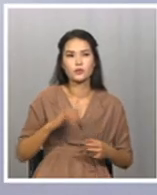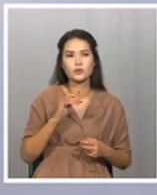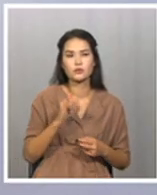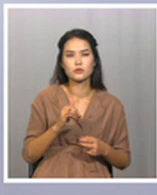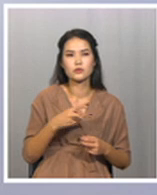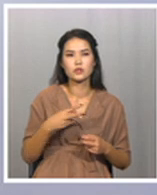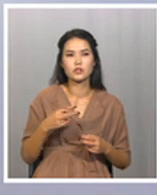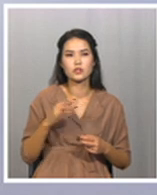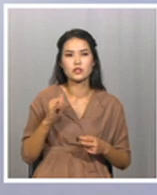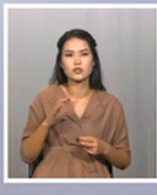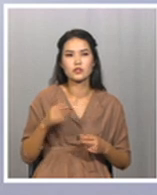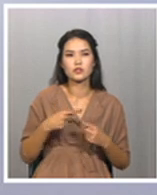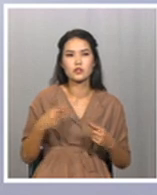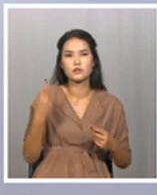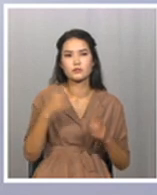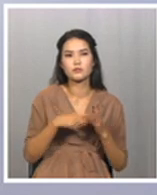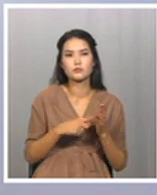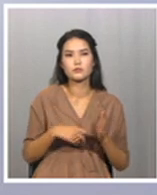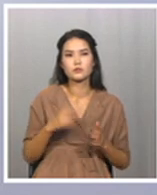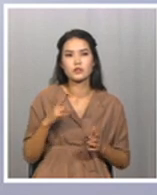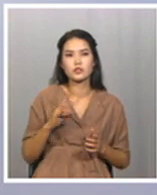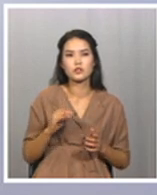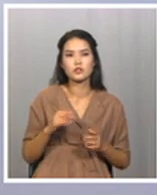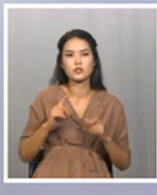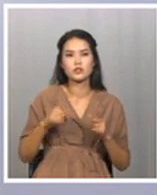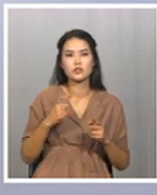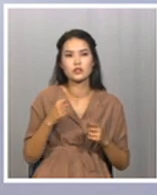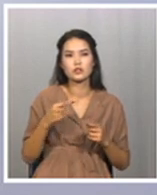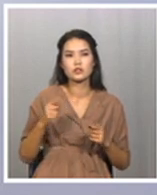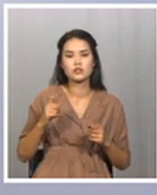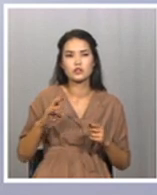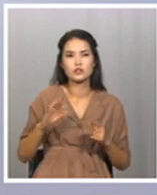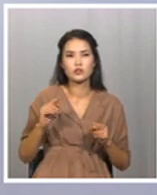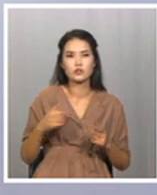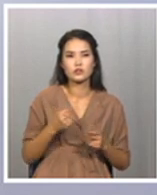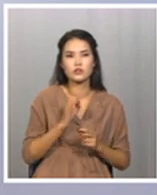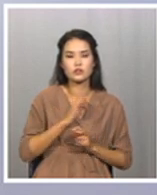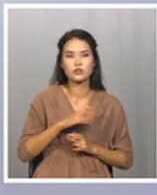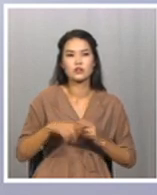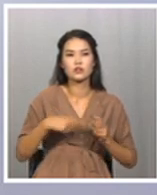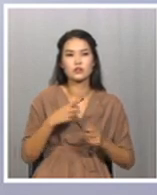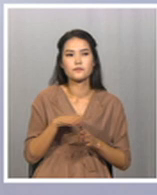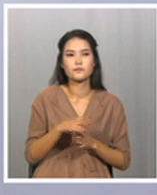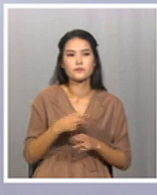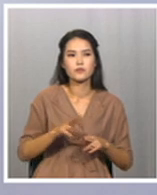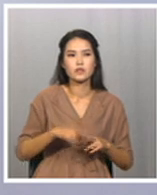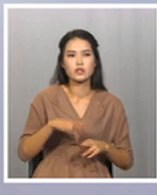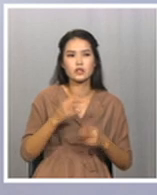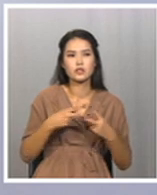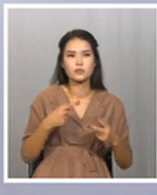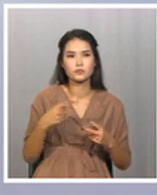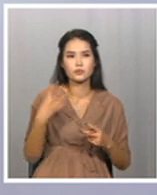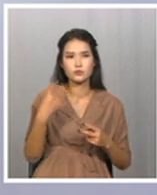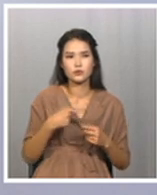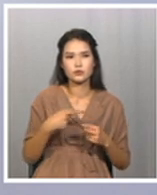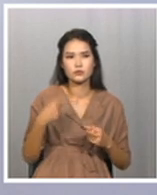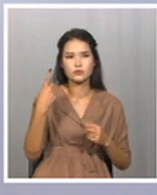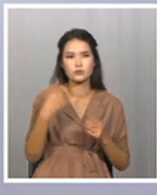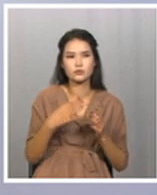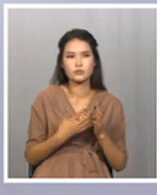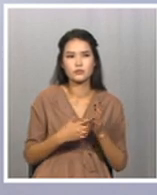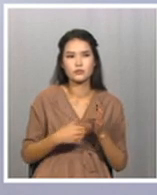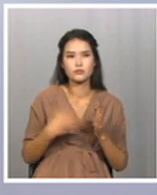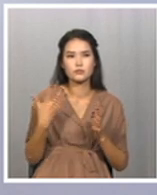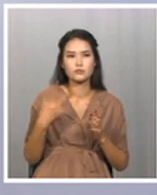қойып, y0-дің, x0-дің және бұрыштық коэффициенті орнына қойсақ, біз келесі нәтиже аламыз. Яғни y тең минус 4,